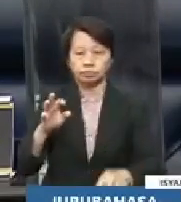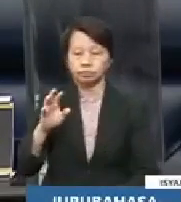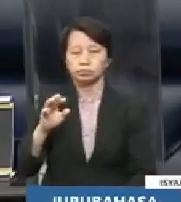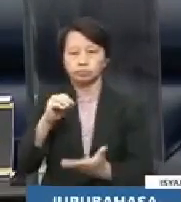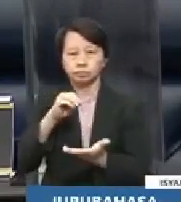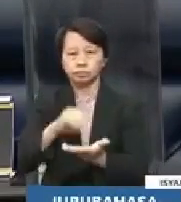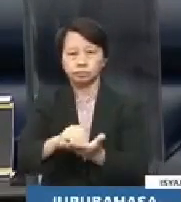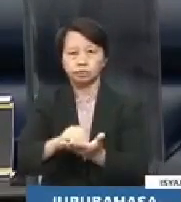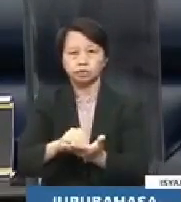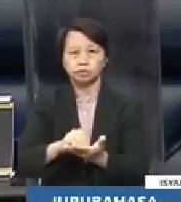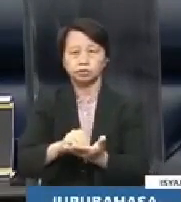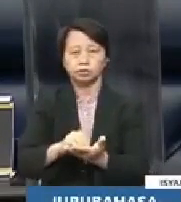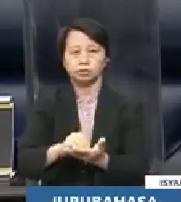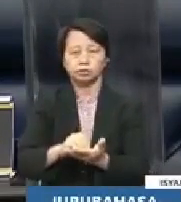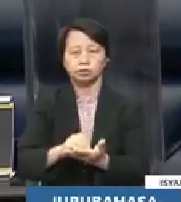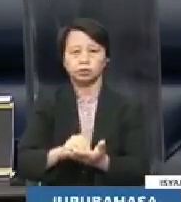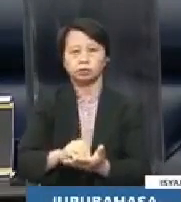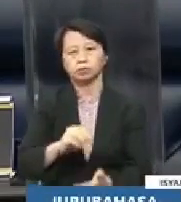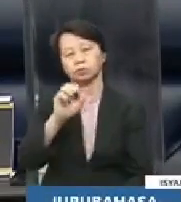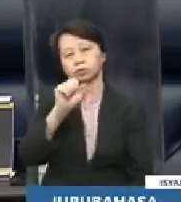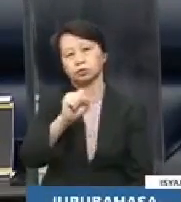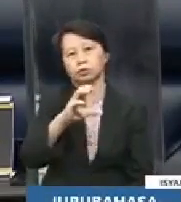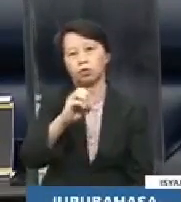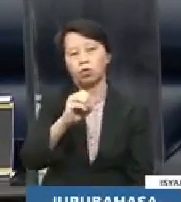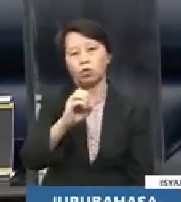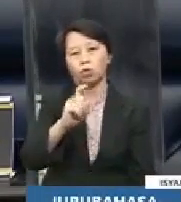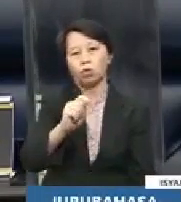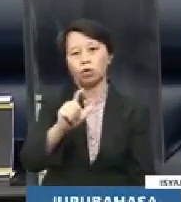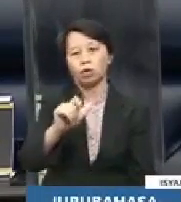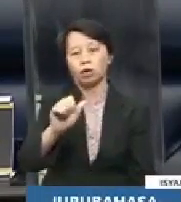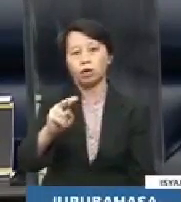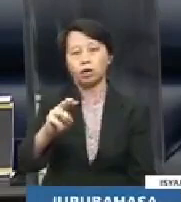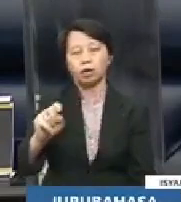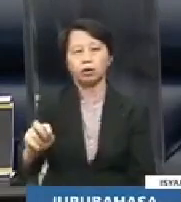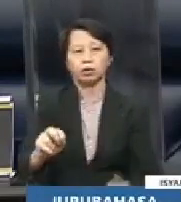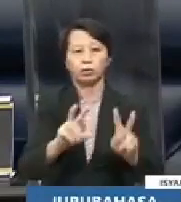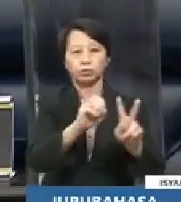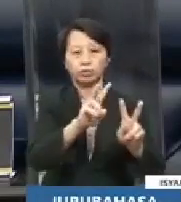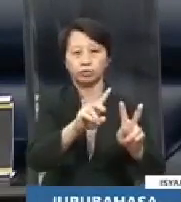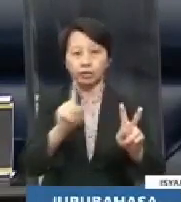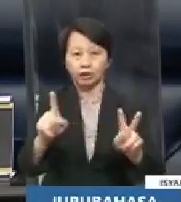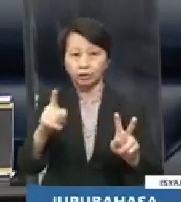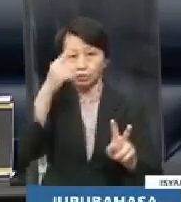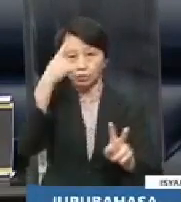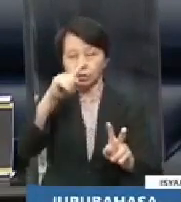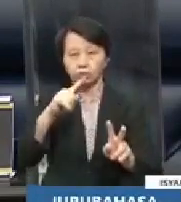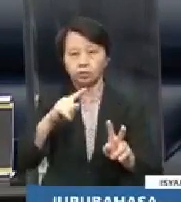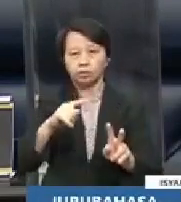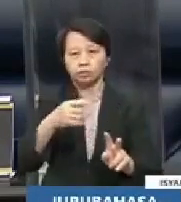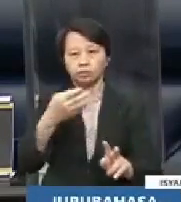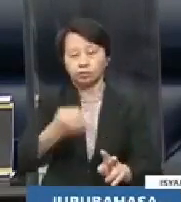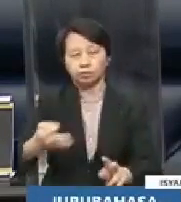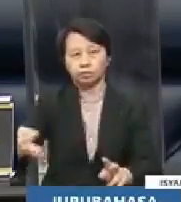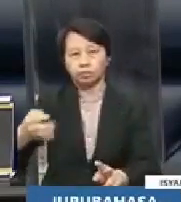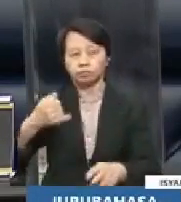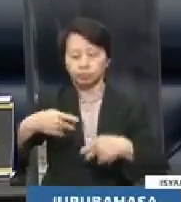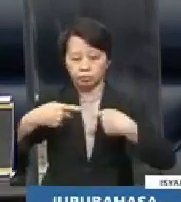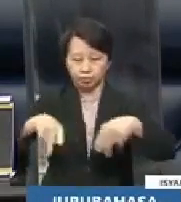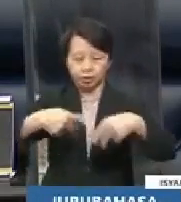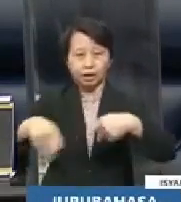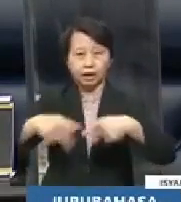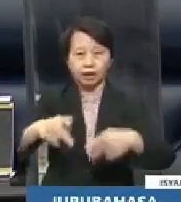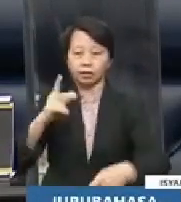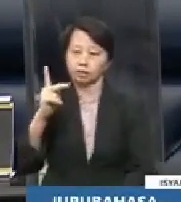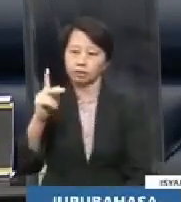26 di Glasgow Scotland pada ujung tahun 2001 elah mengenai prinsip asas bagi pelaksanaan mekanisme pasaran